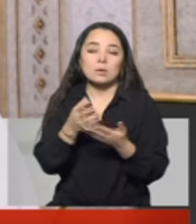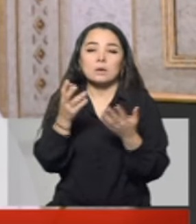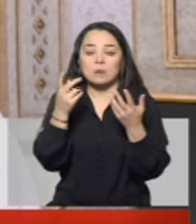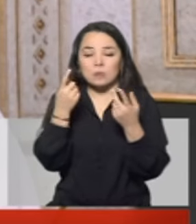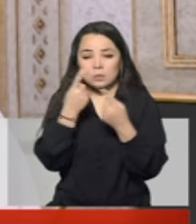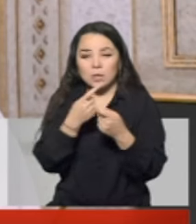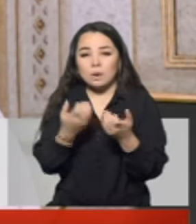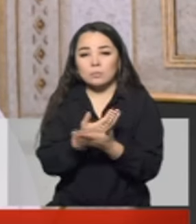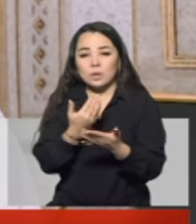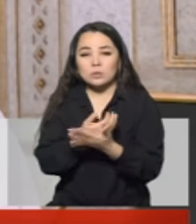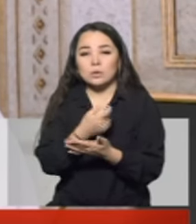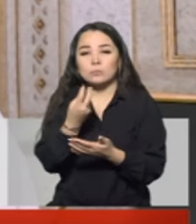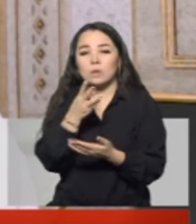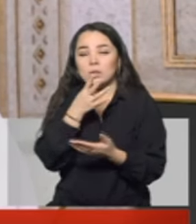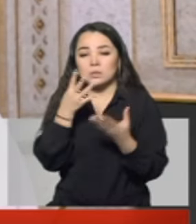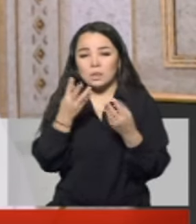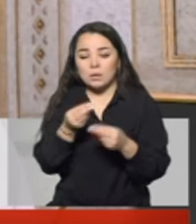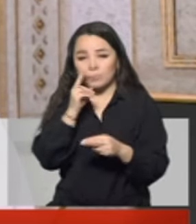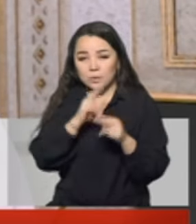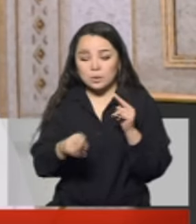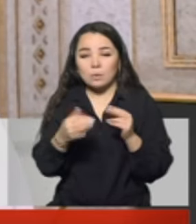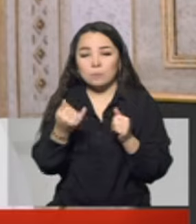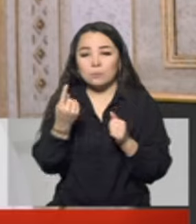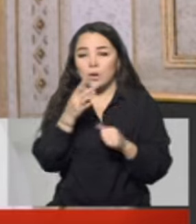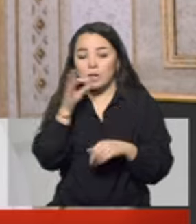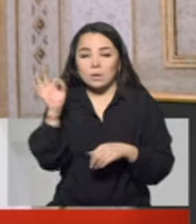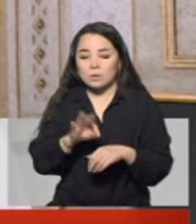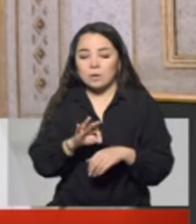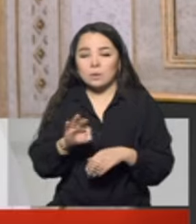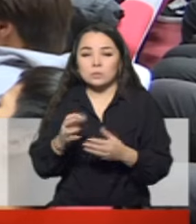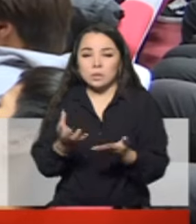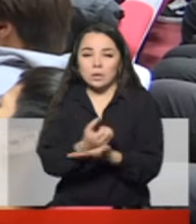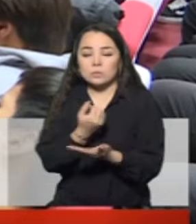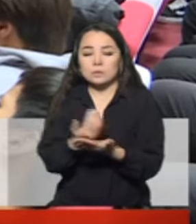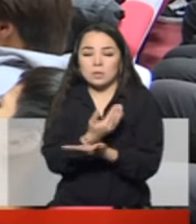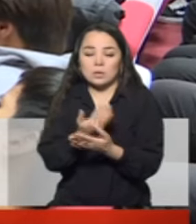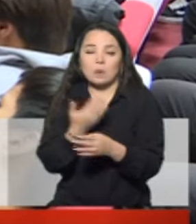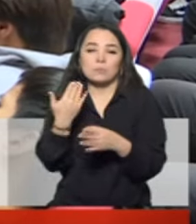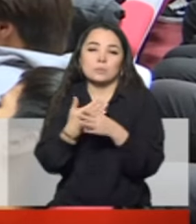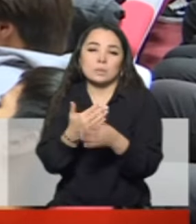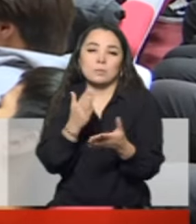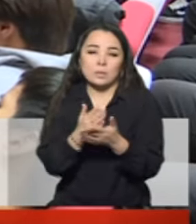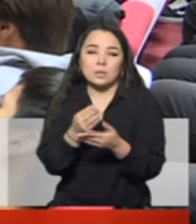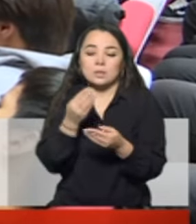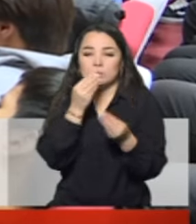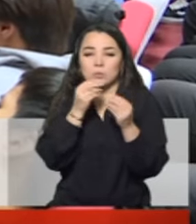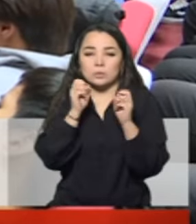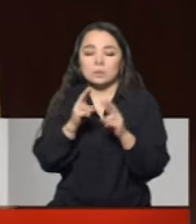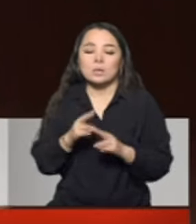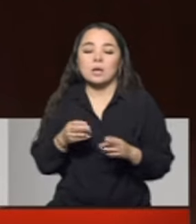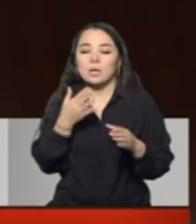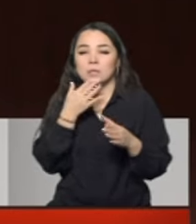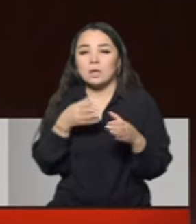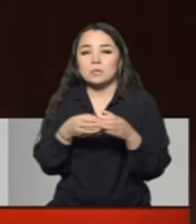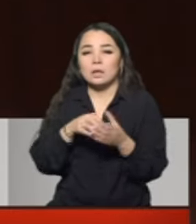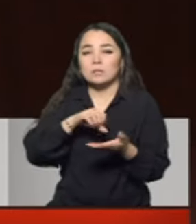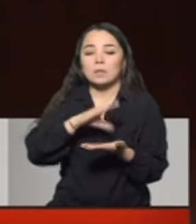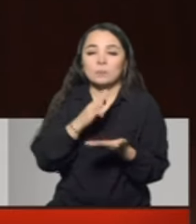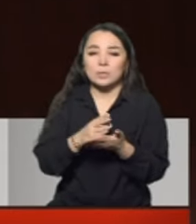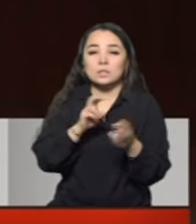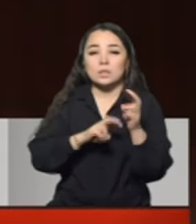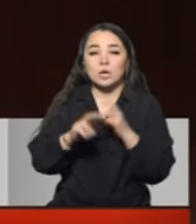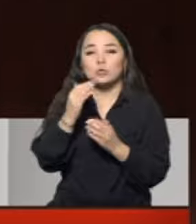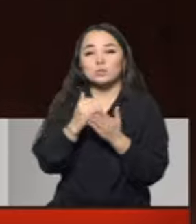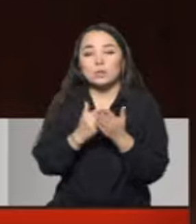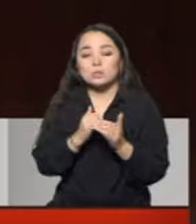күн жоғалсаңыз, қазір жасанды интеллекттің көмегімен бір мезетте қол жеткізесіз. Ал Яндекс іздеудің халықаралық өнім жөніндегі директоры іздеу жүйесінің